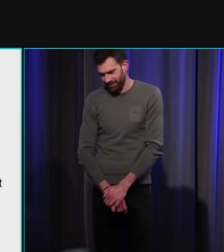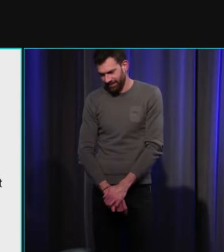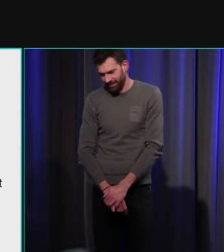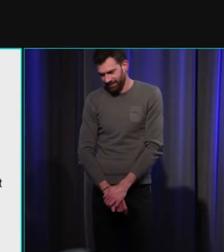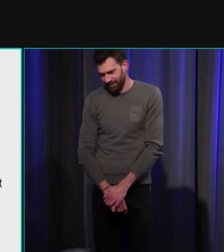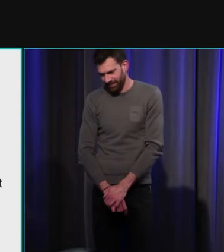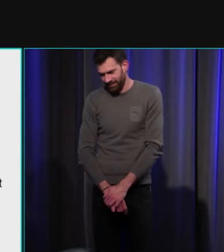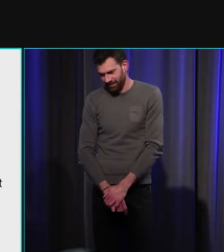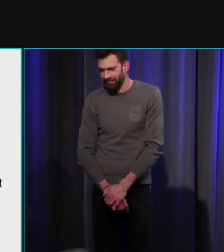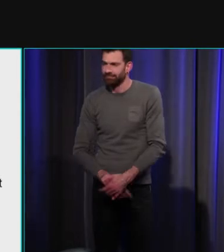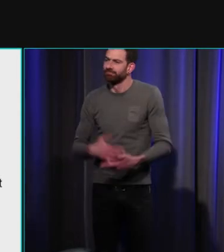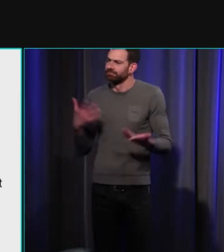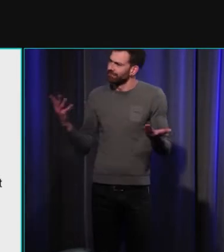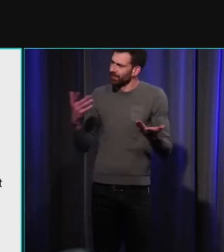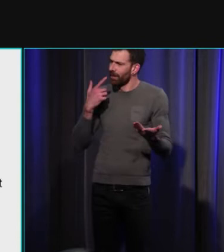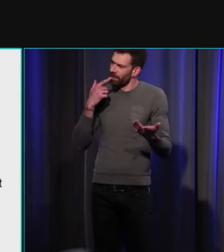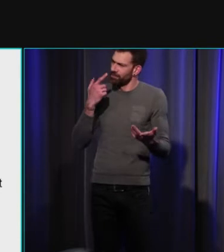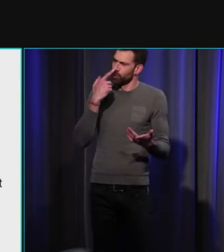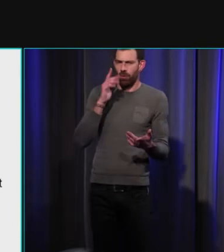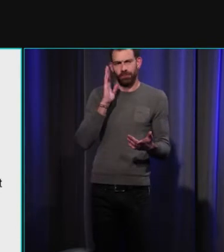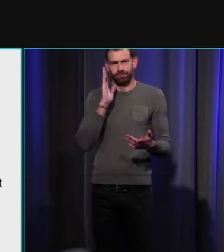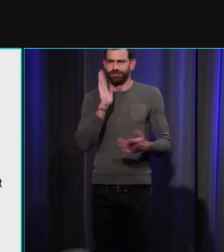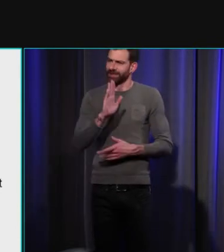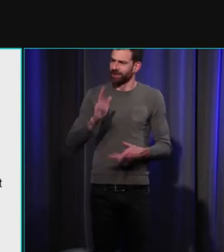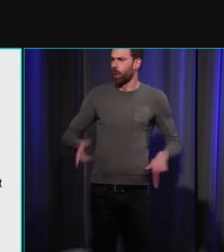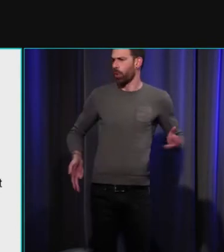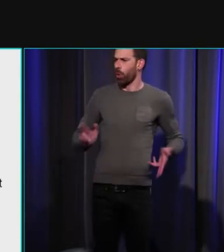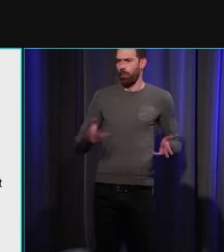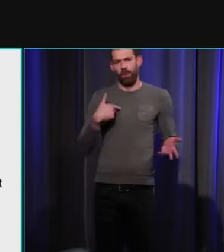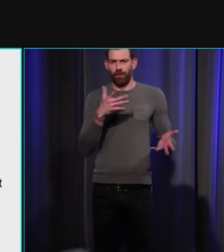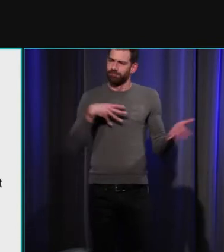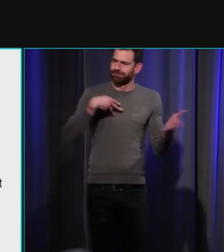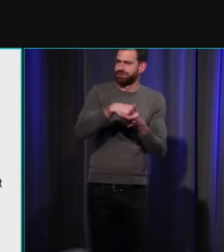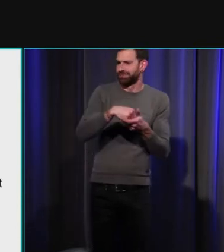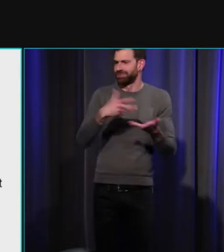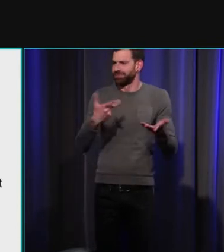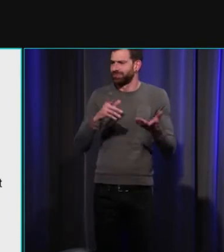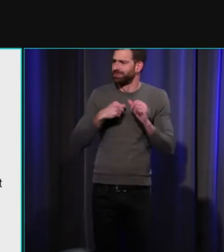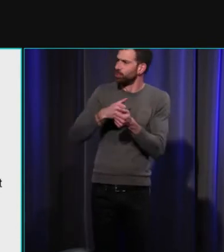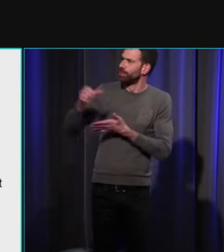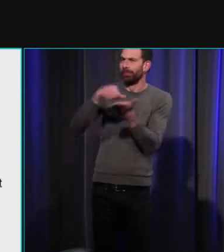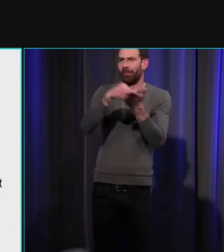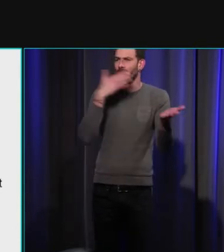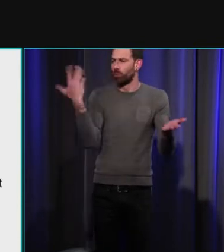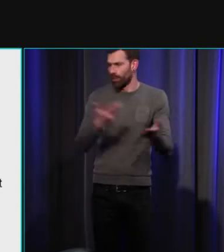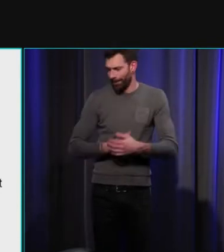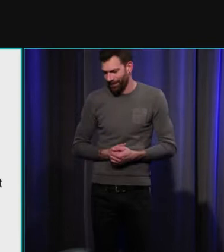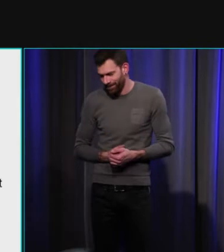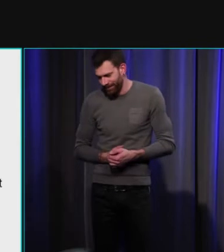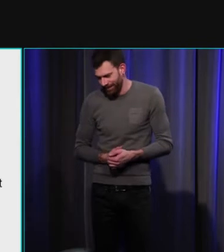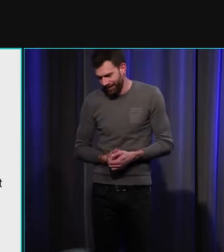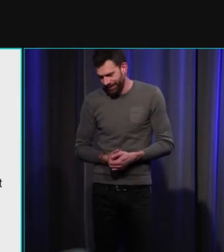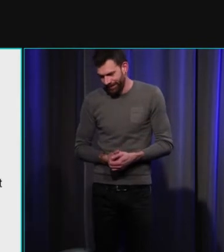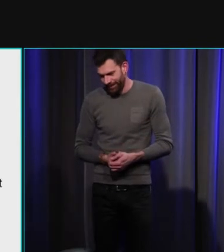crimes il ya un côté desperados dans la croisade d'un certain croisés et sans doute la minorité il simule est